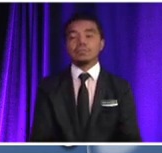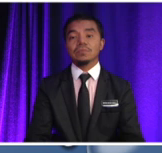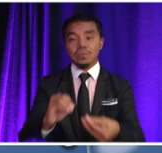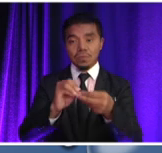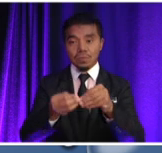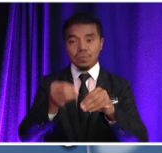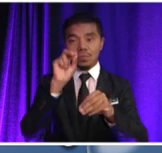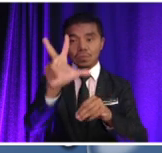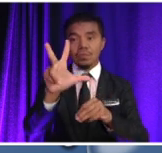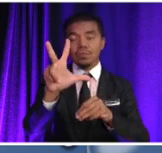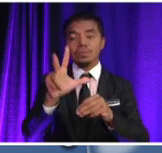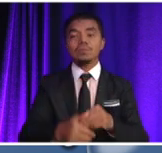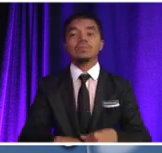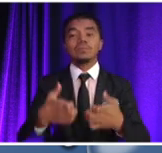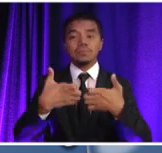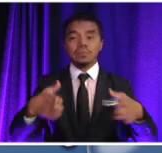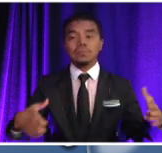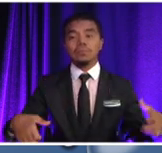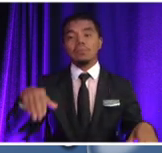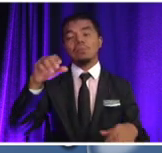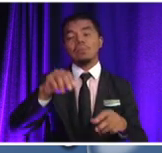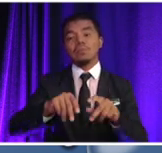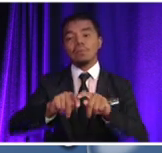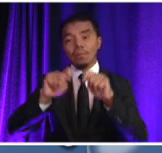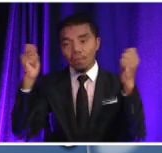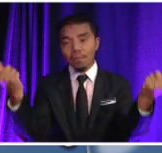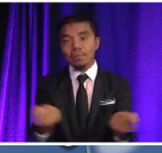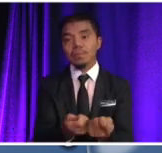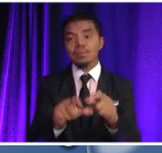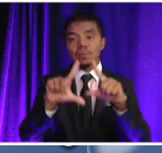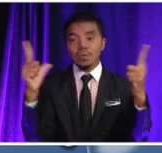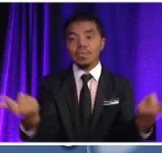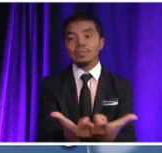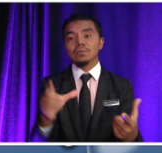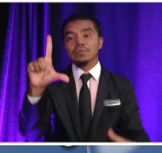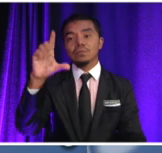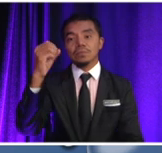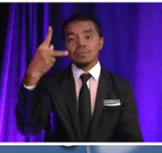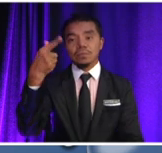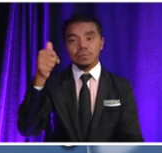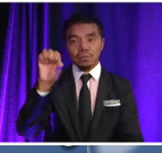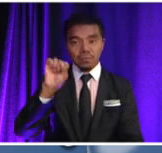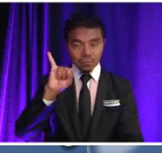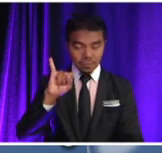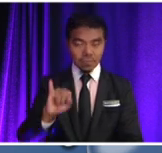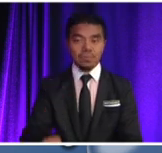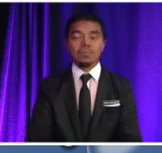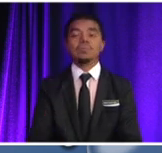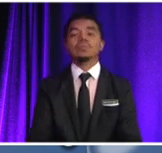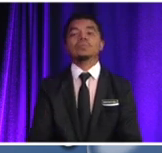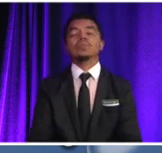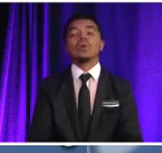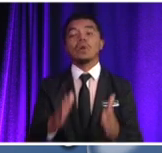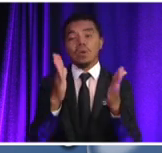agehan atau lokasi di sini ada lima lima kata dari yaitu yang melibatkan pengeluaran dan juga pengguna ini adalah